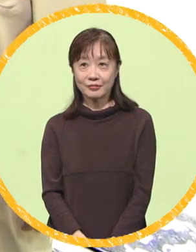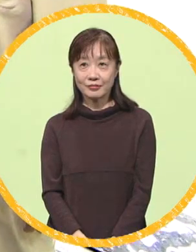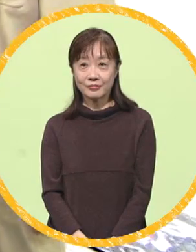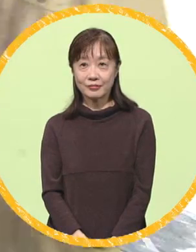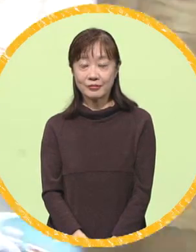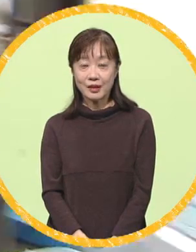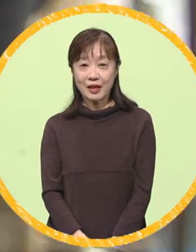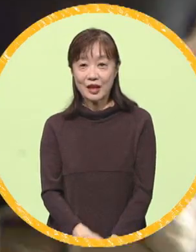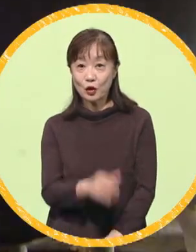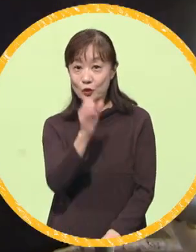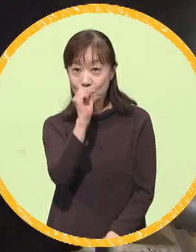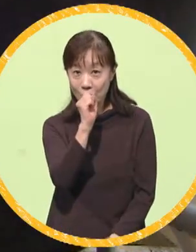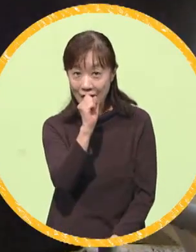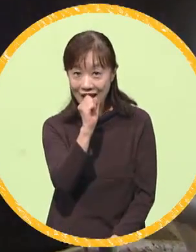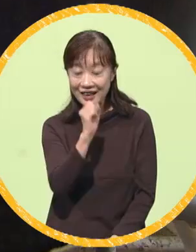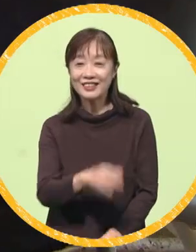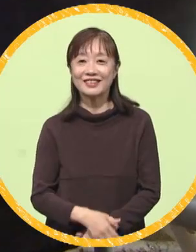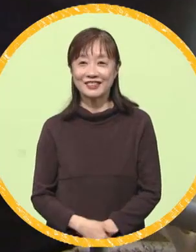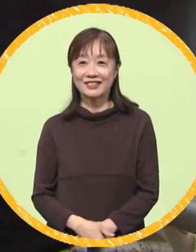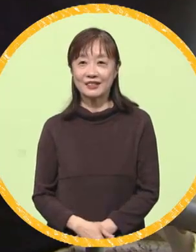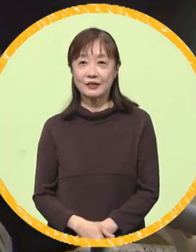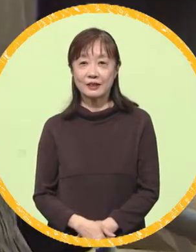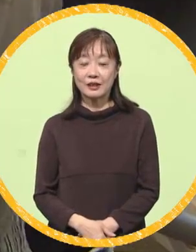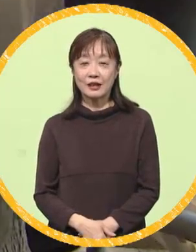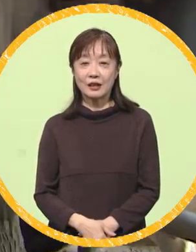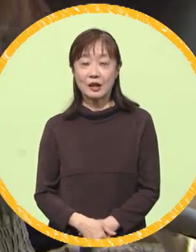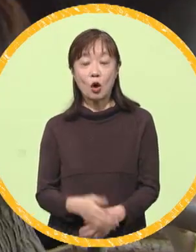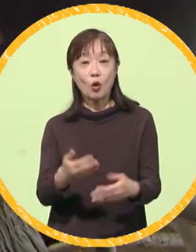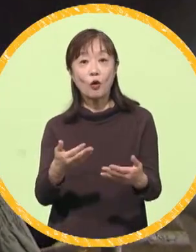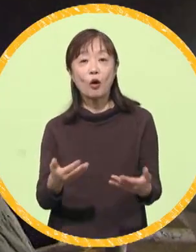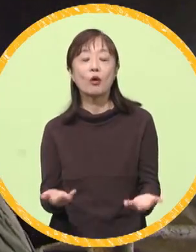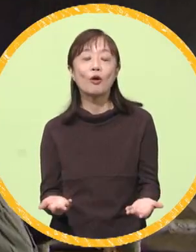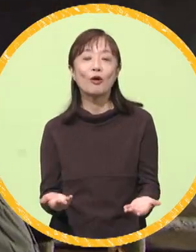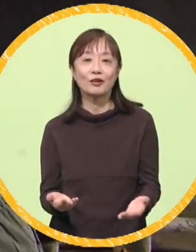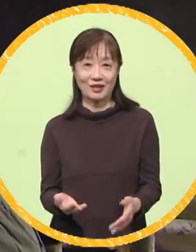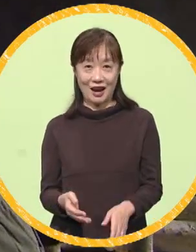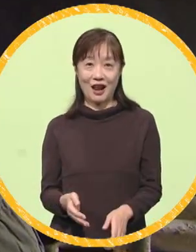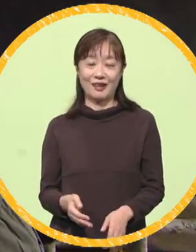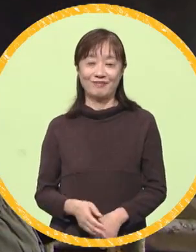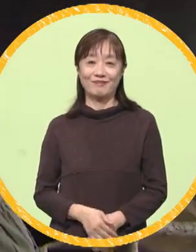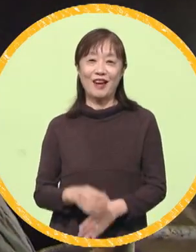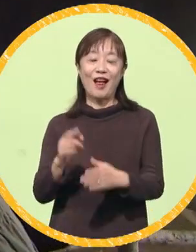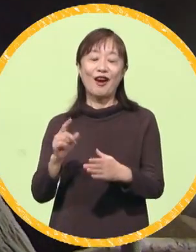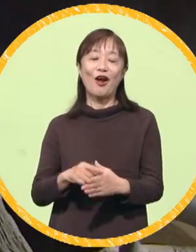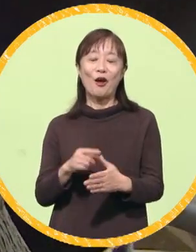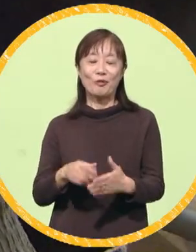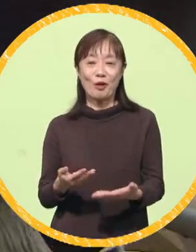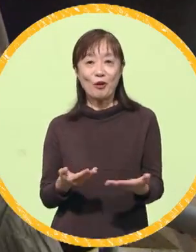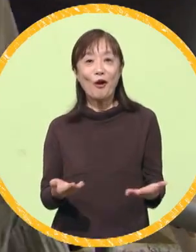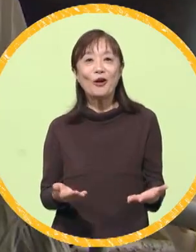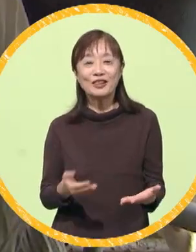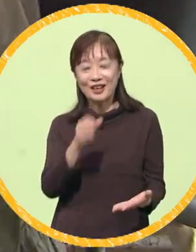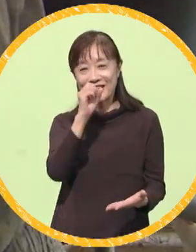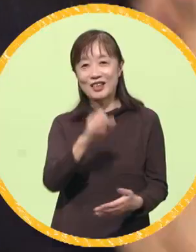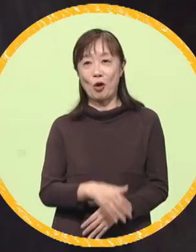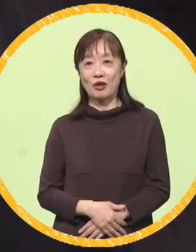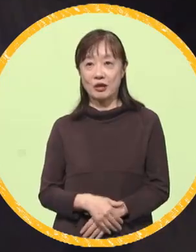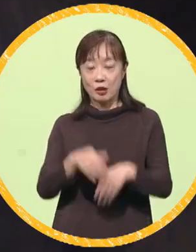じゃあよろしくね。すごいいい子にしてるんですね。 スプリちゃんはすごくのんびりしてていい子ですね。 まつげ長